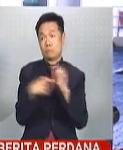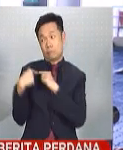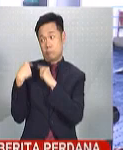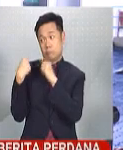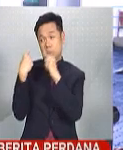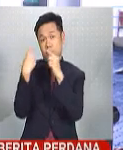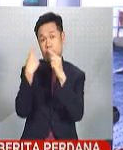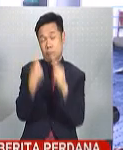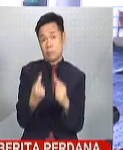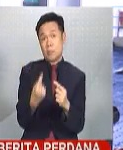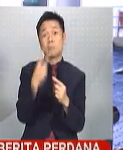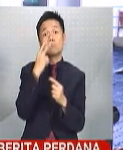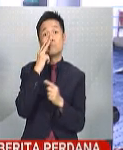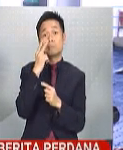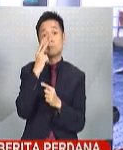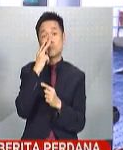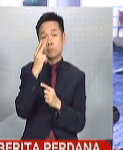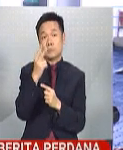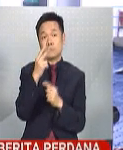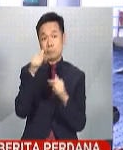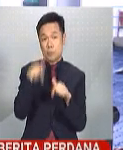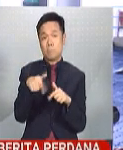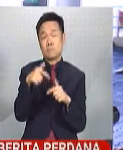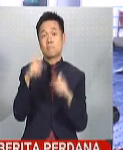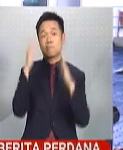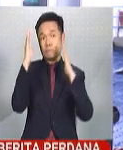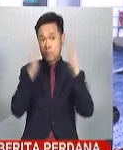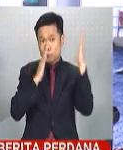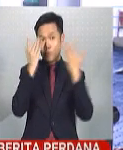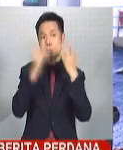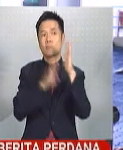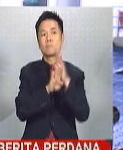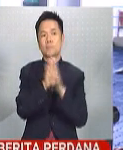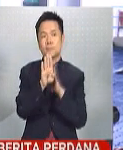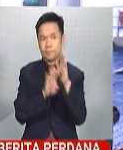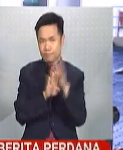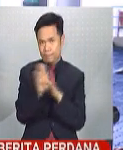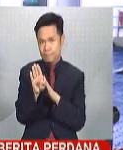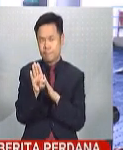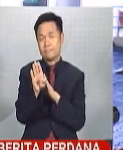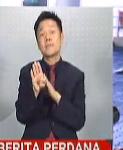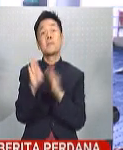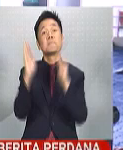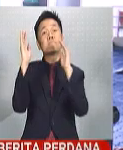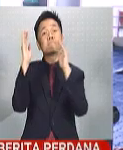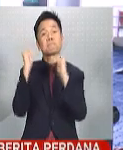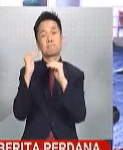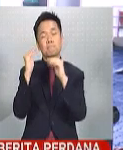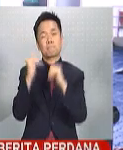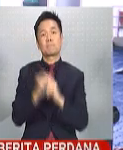tahun, pencapaian Long Ball Malaysia meningkat. So adalah diharapkan